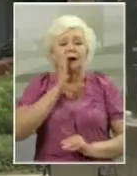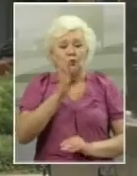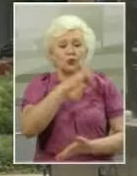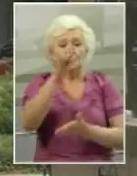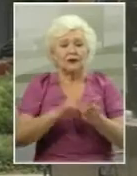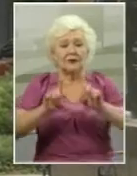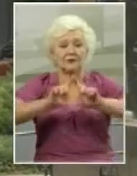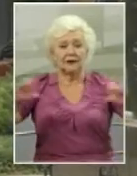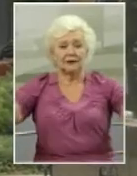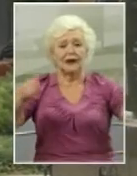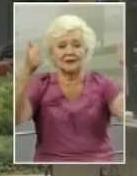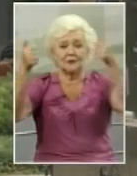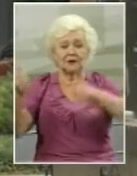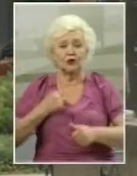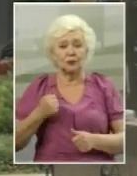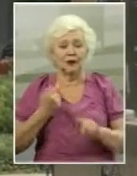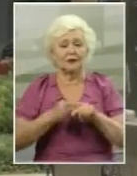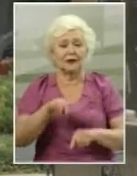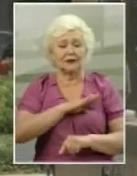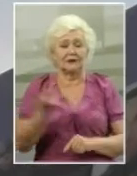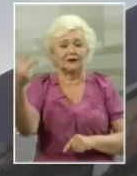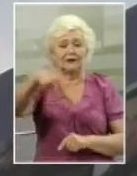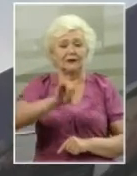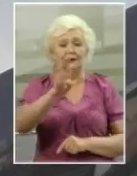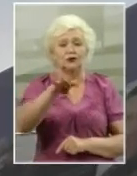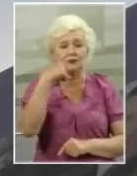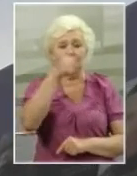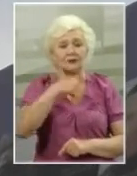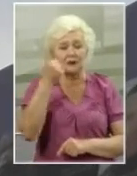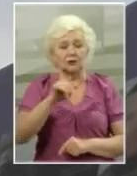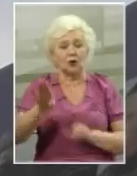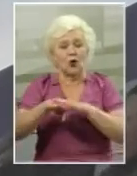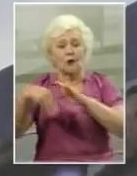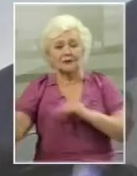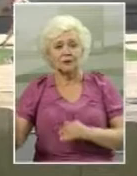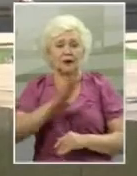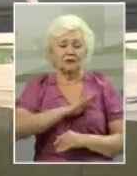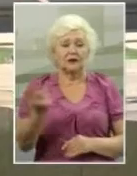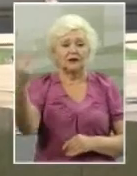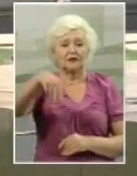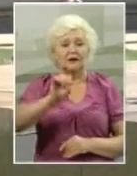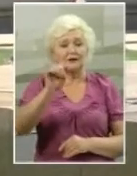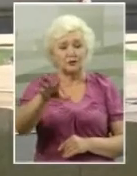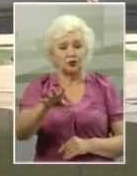центрі стенду – світлини бійців, які загинули 2014 року. Справа – загиблі